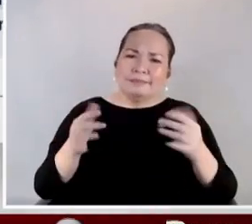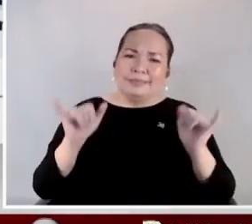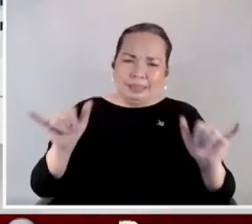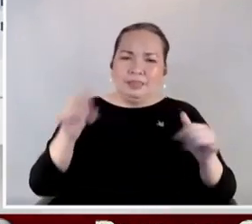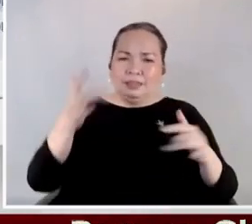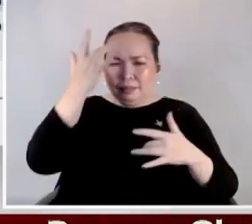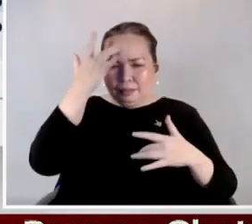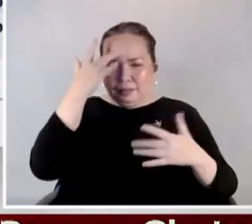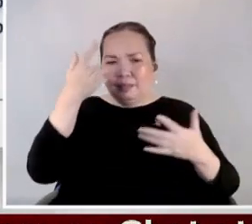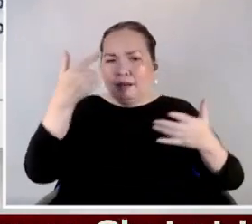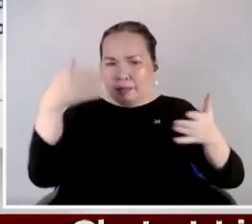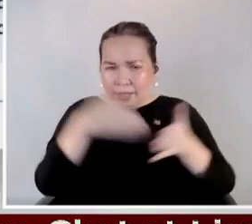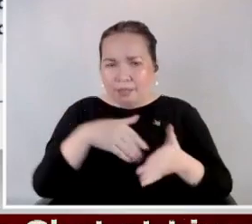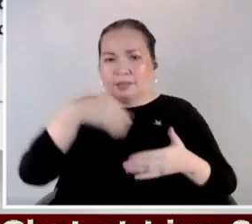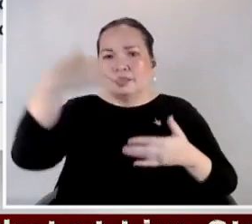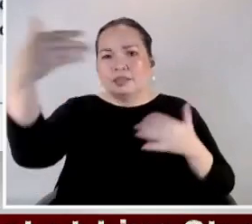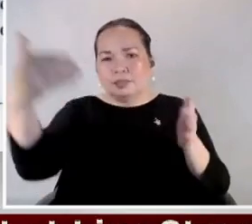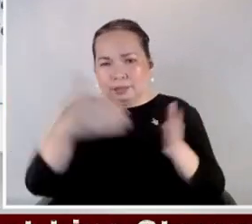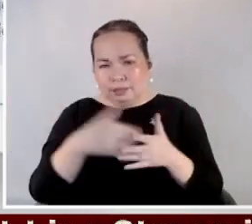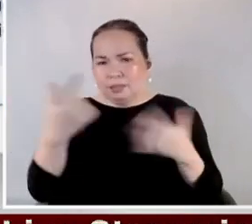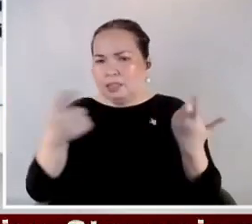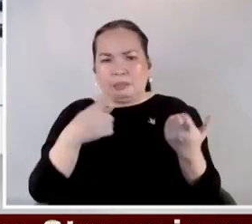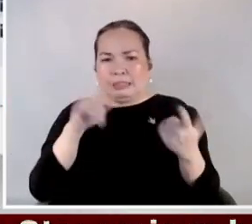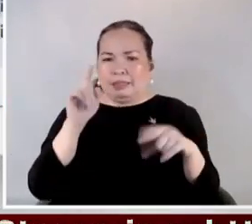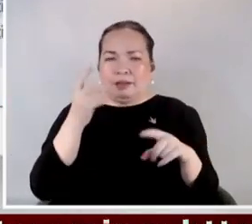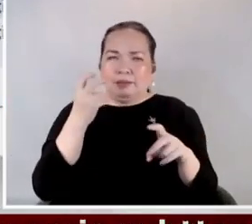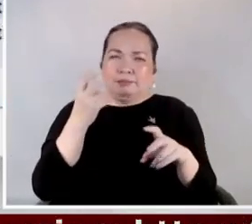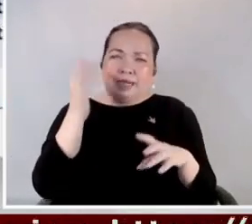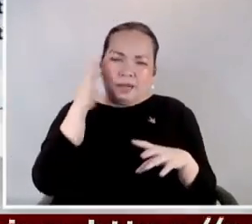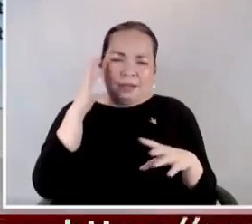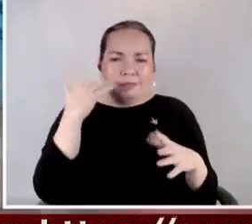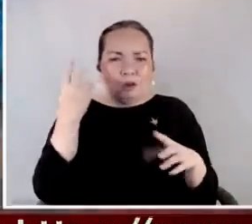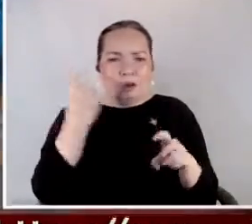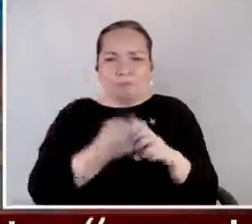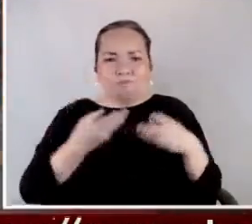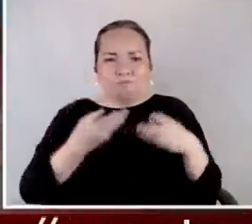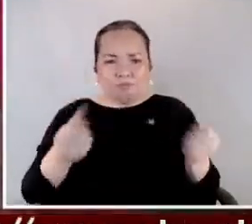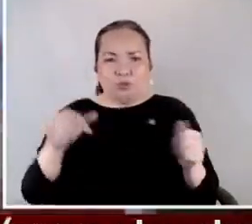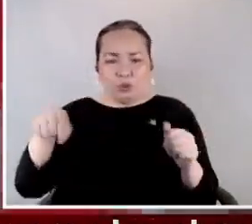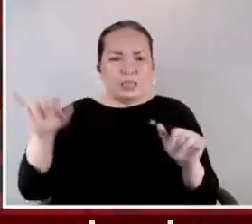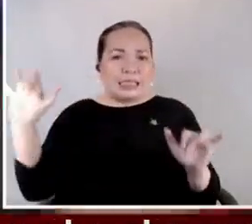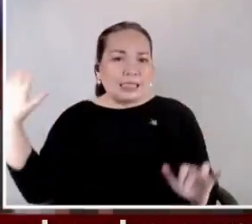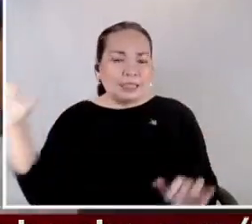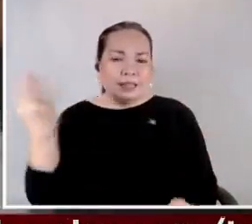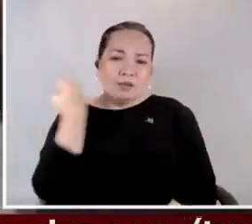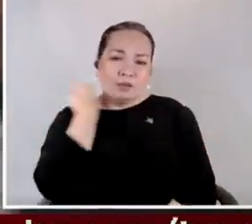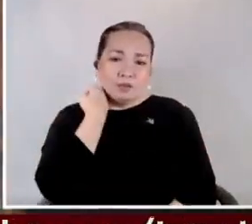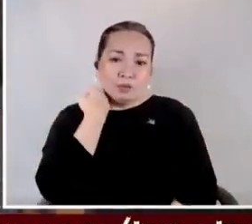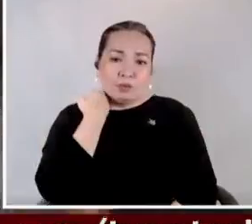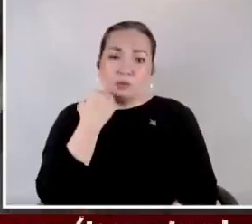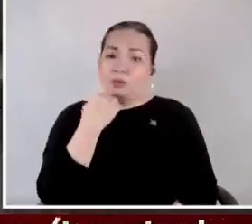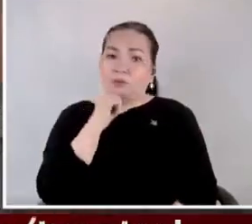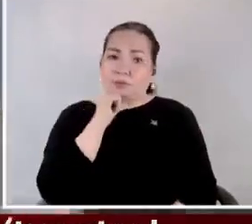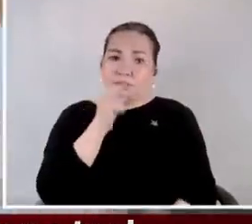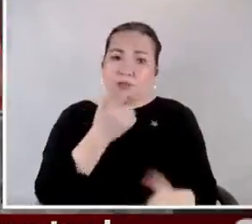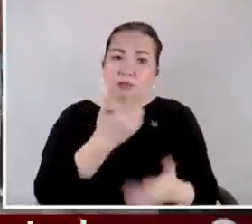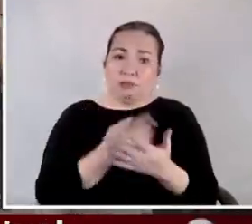Ibig sabihin, dapat asahan na hindi na ito mawala sa Pilipinas tulad ng trangkaso at hindi praktikal ang solusyon